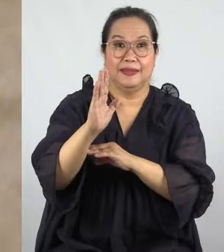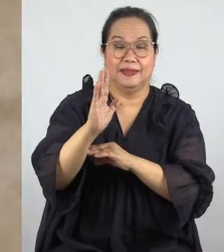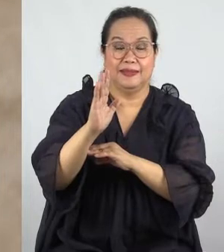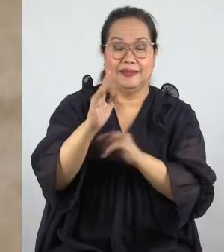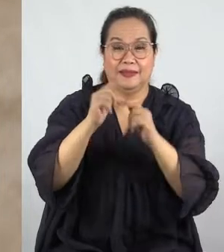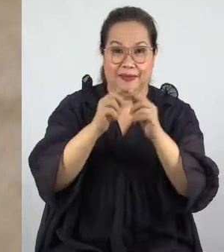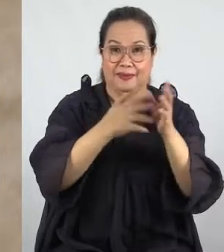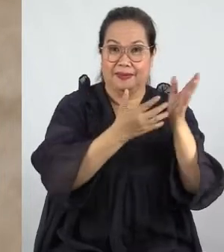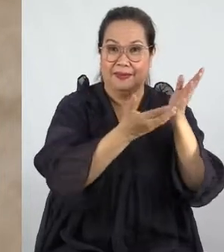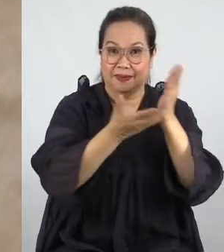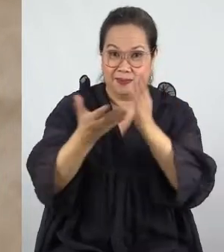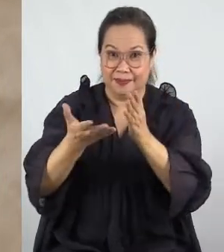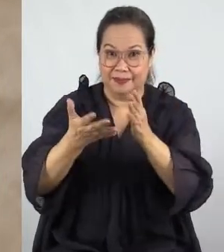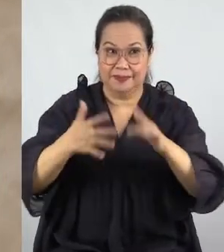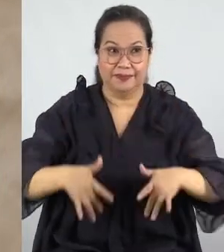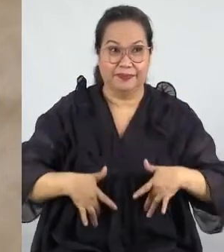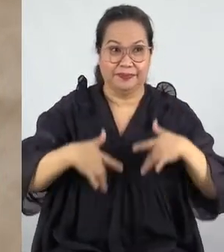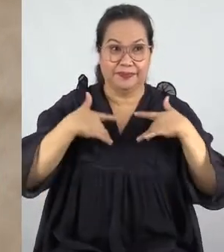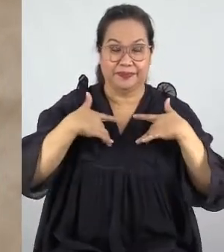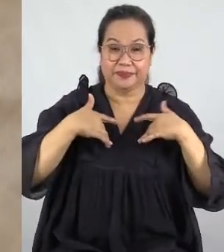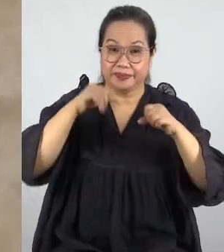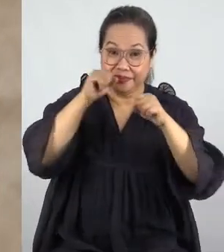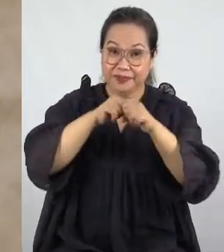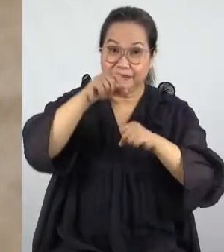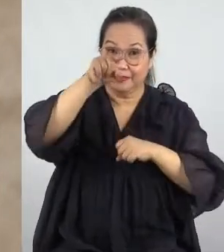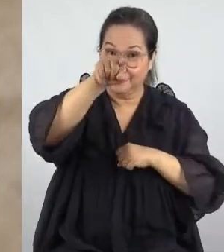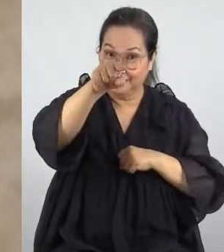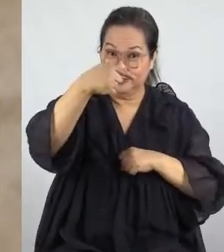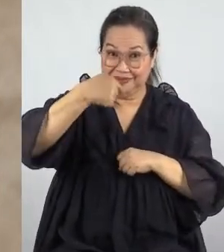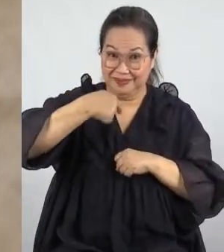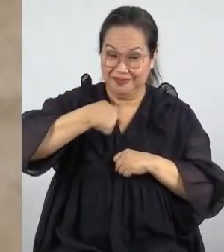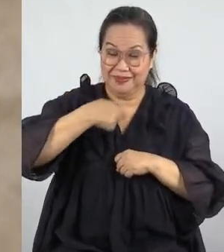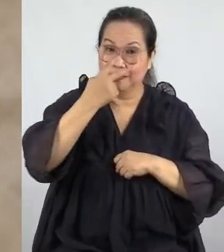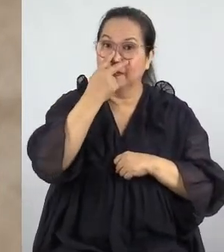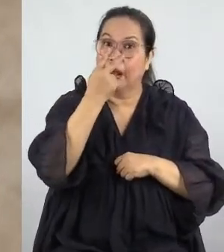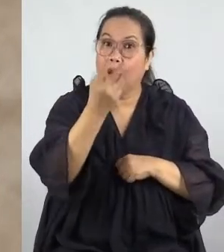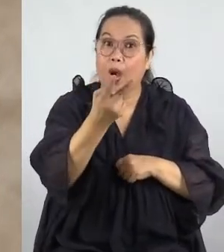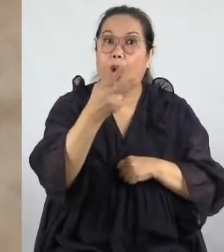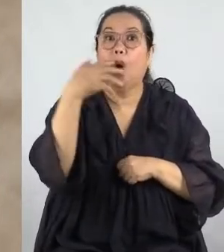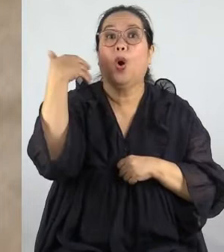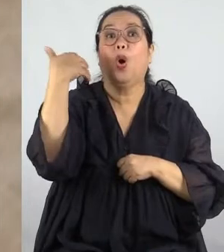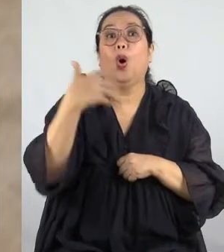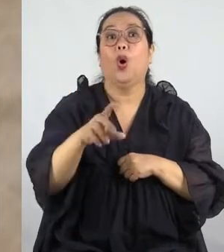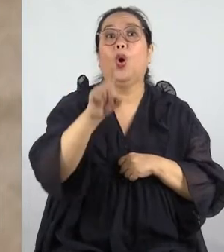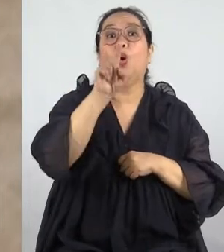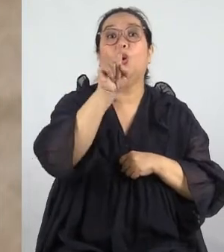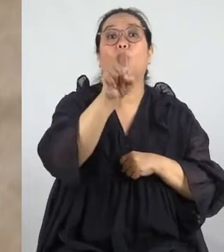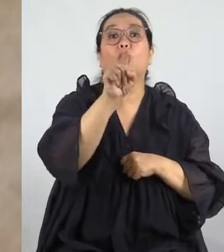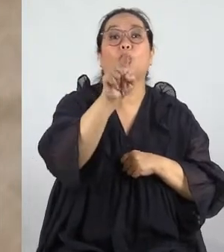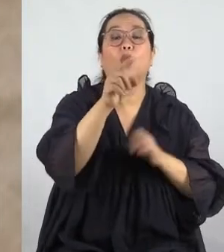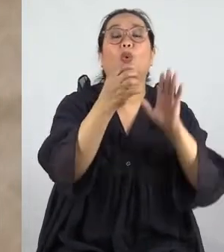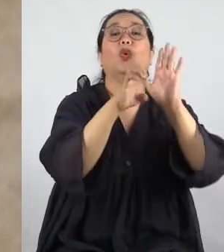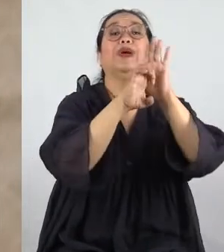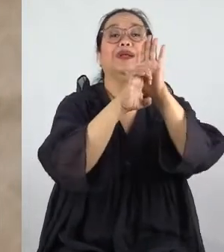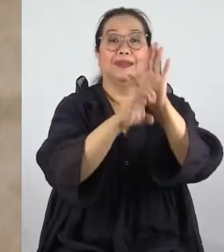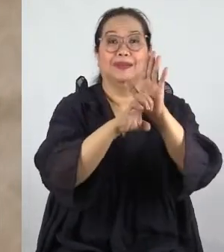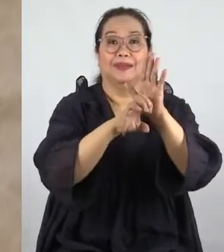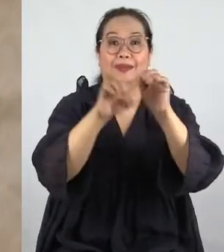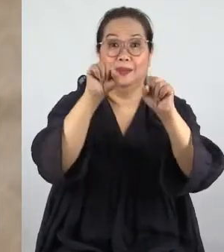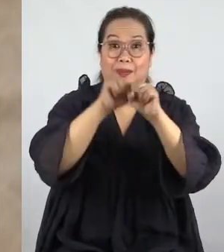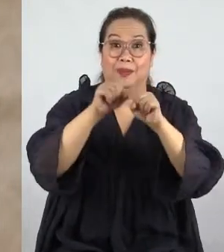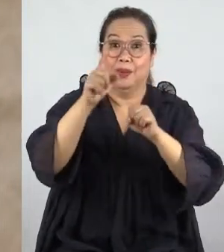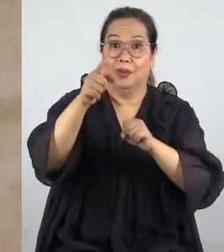Tinala yung mga buhay nila dito upang ating tandaan ang kanilang halimbawa at para tayong mahikayat ng